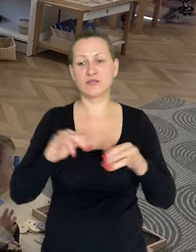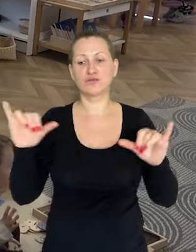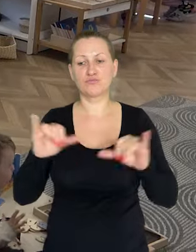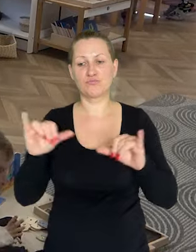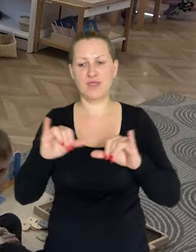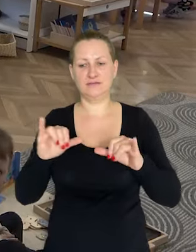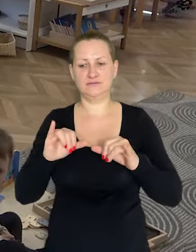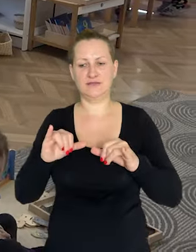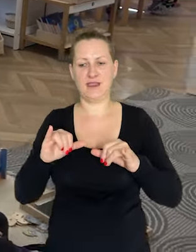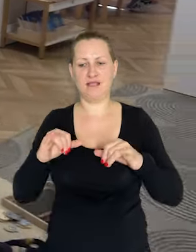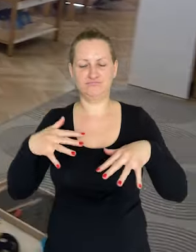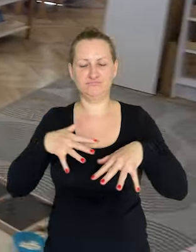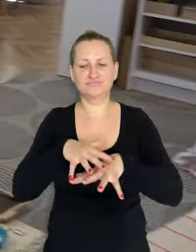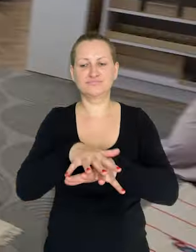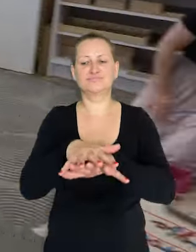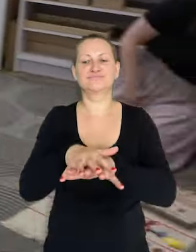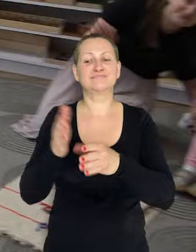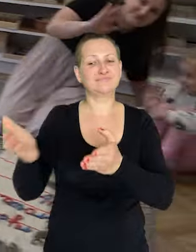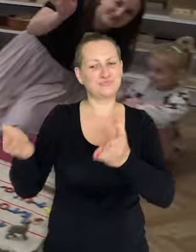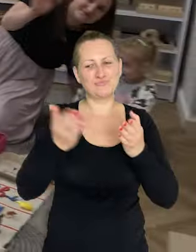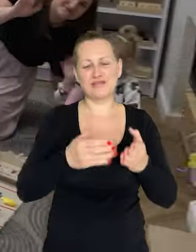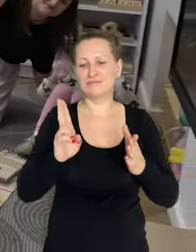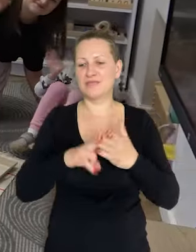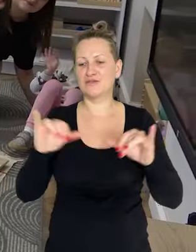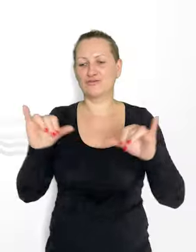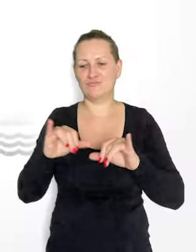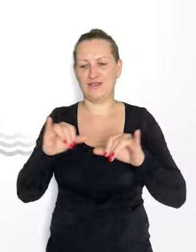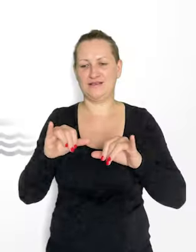piknik. Zapraszamy na piknik!